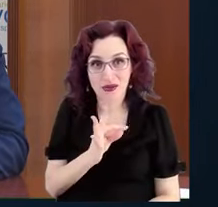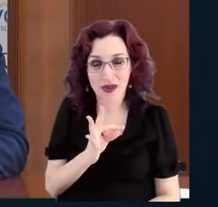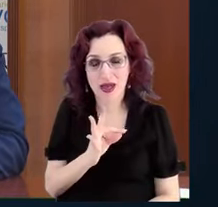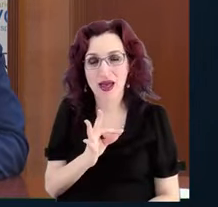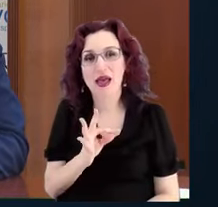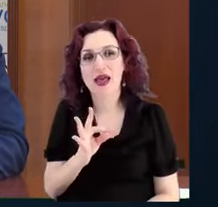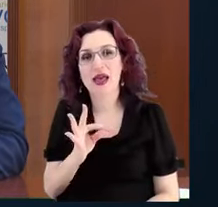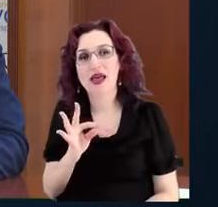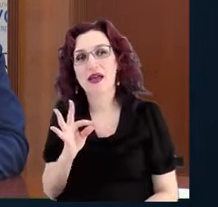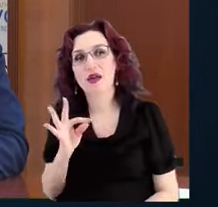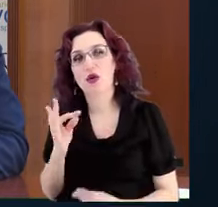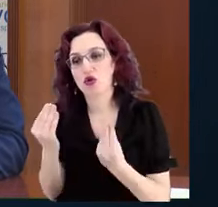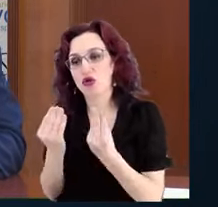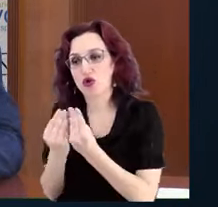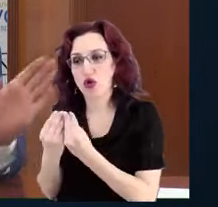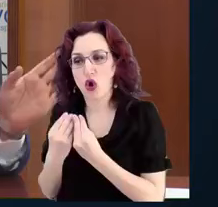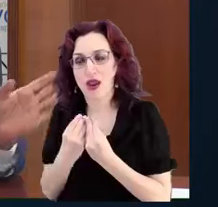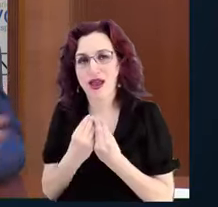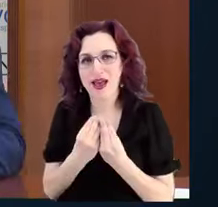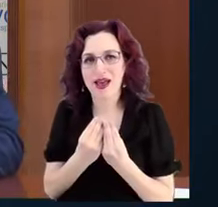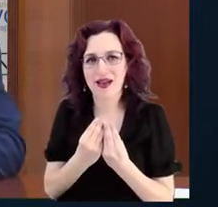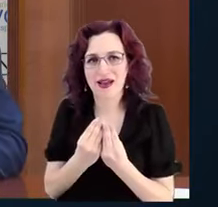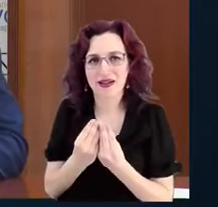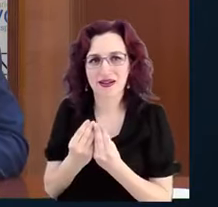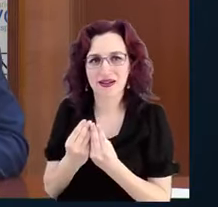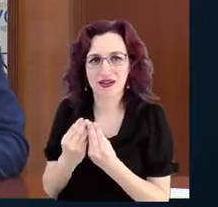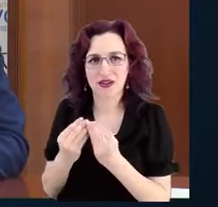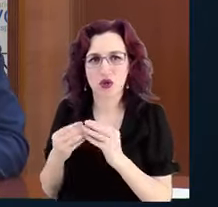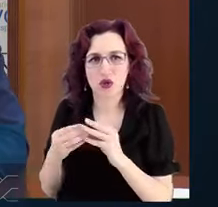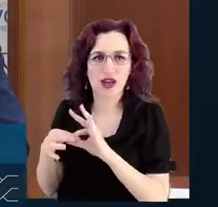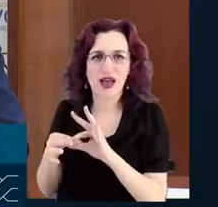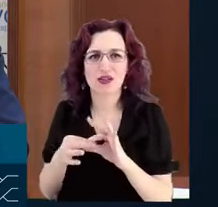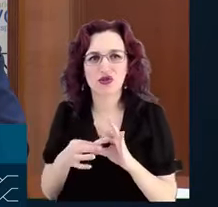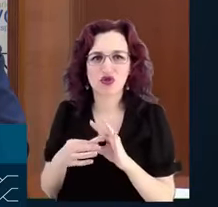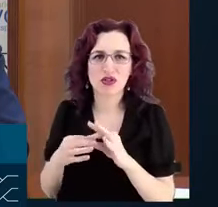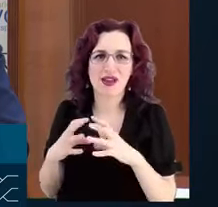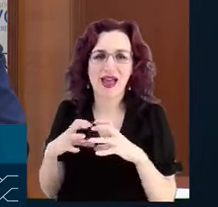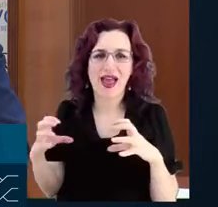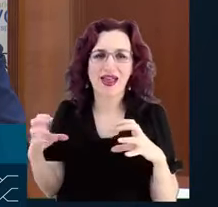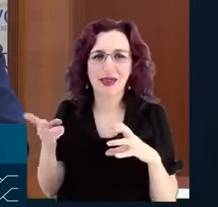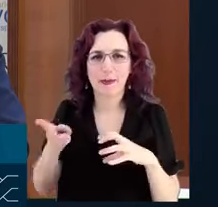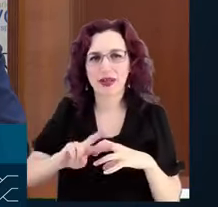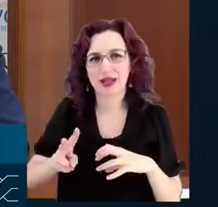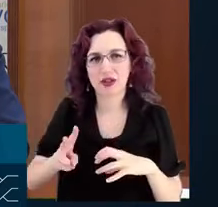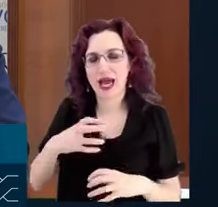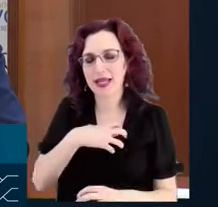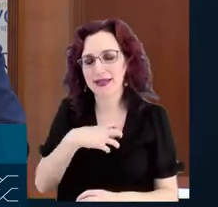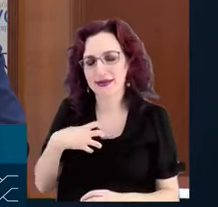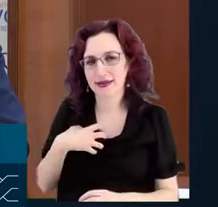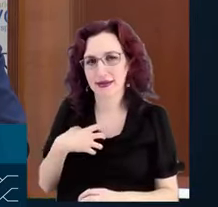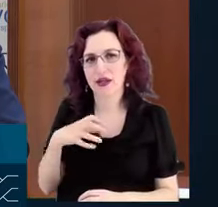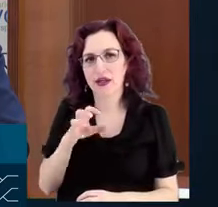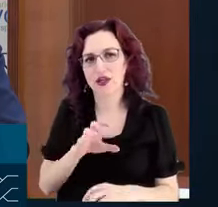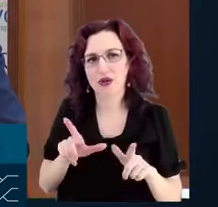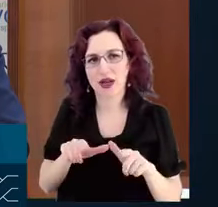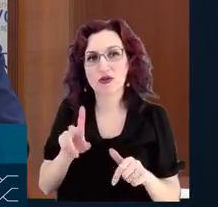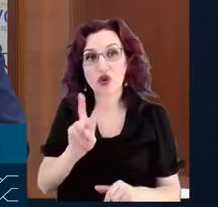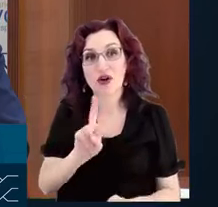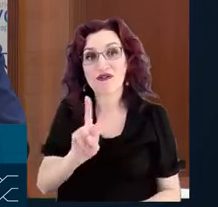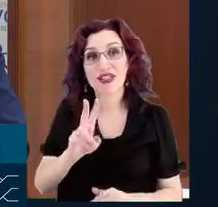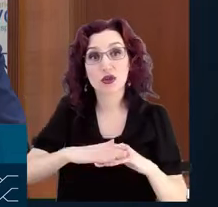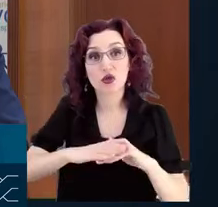con l'egida dell'ente bilaterale e l'assessorato al lavoro della regione lazio gestiranno il 22 mattina prossimo